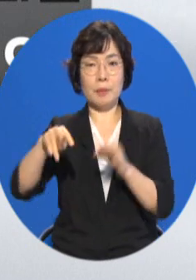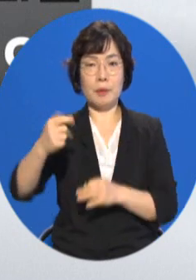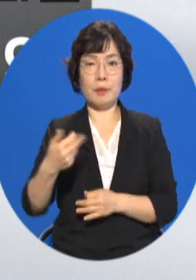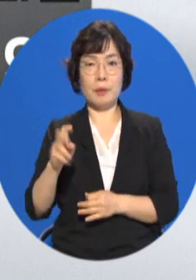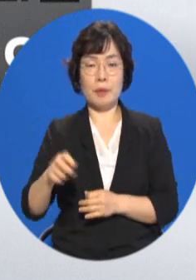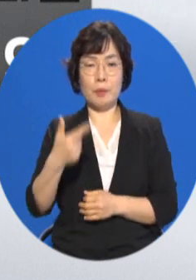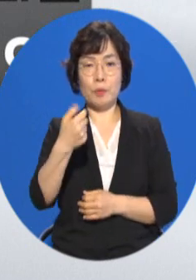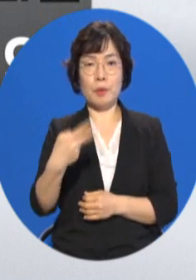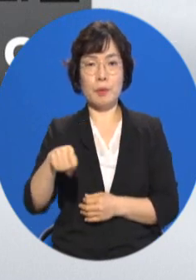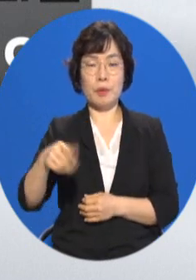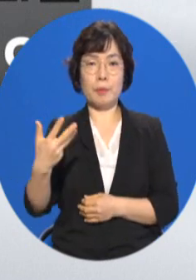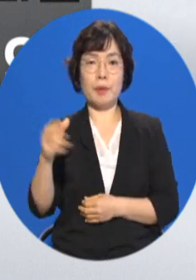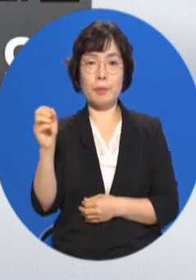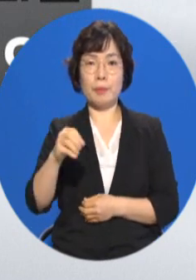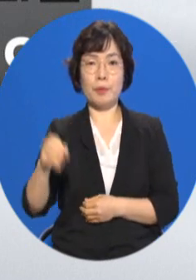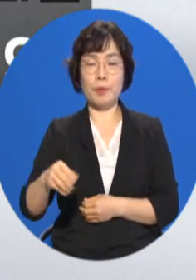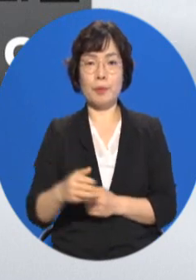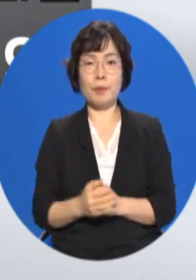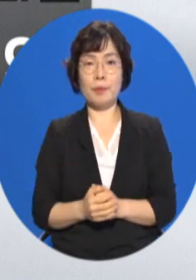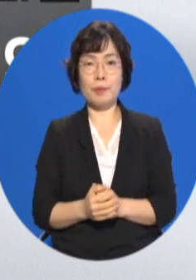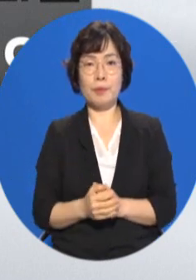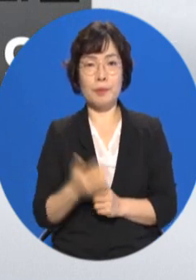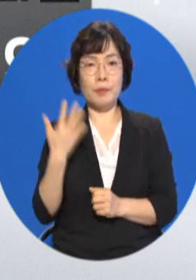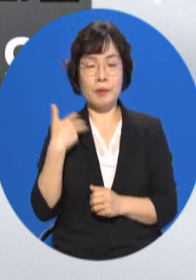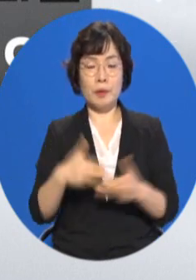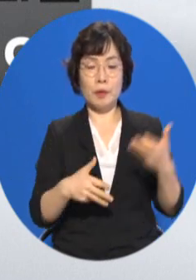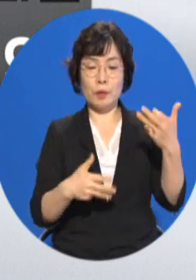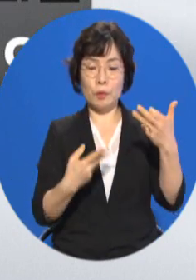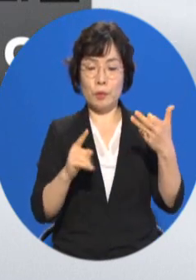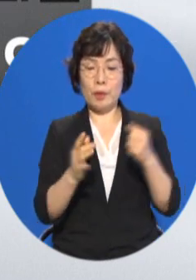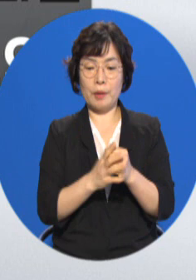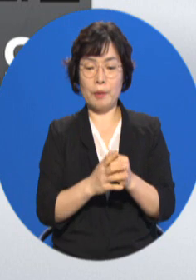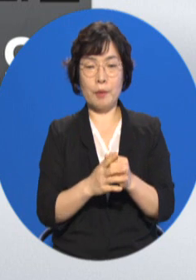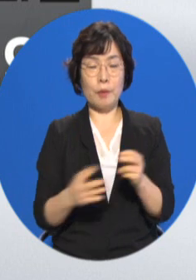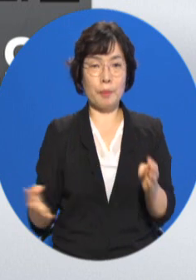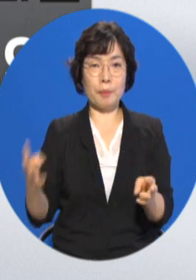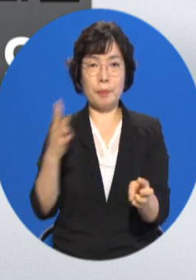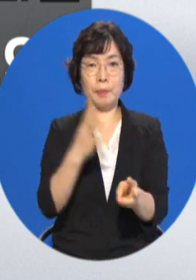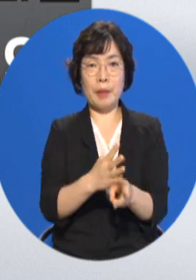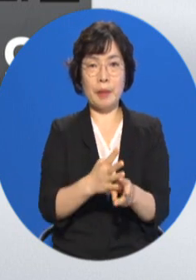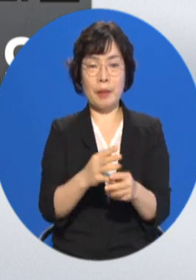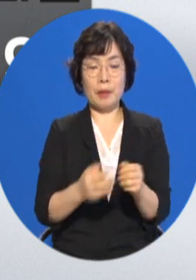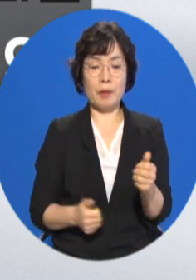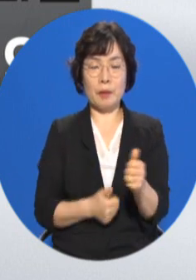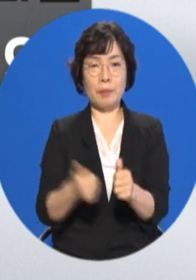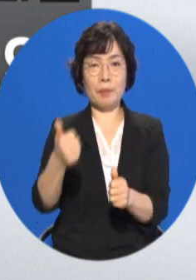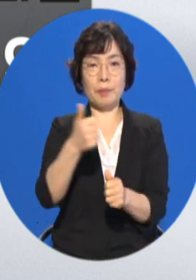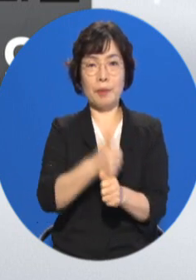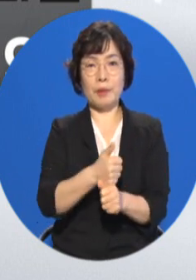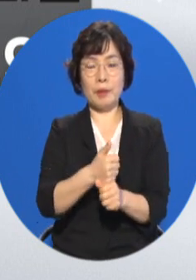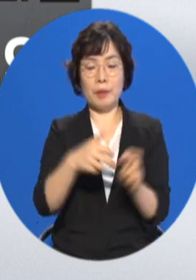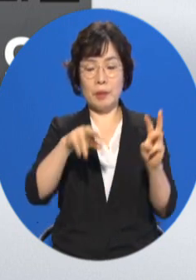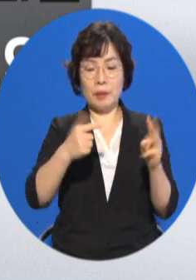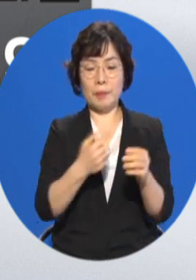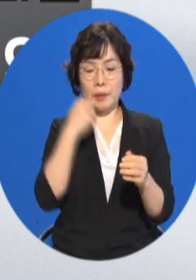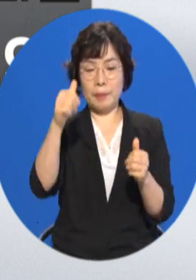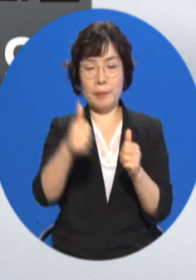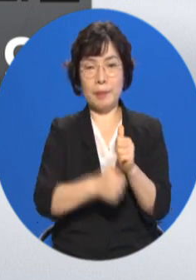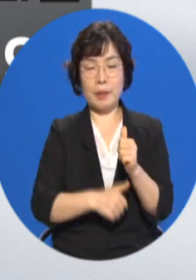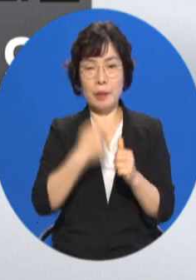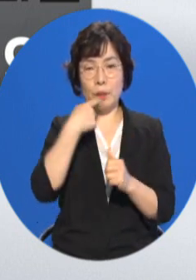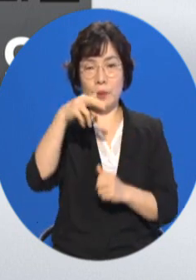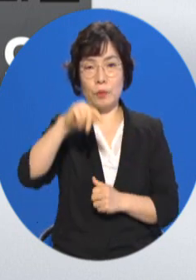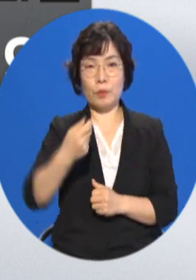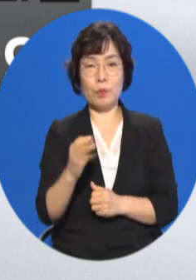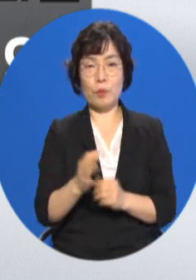후보가 62.8%의 득표율로 지난 19대에 이어 두 번째 국회 진출에 성공했고 3선에 실패한 민생당